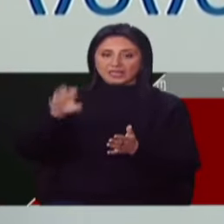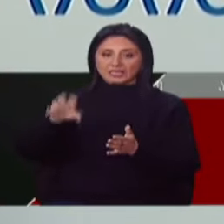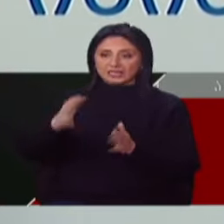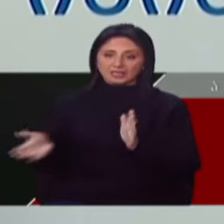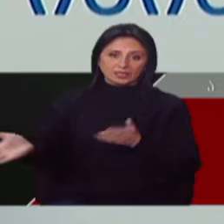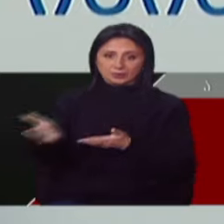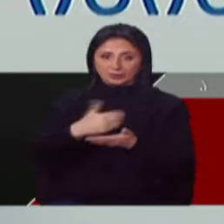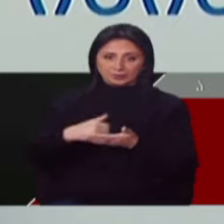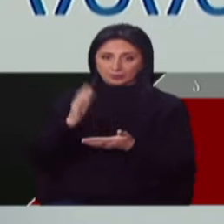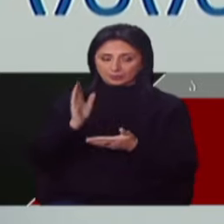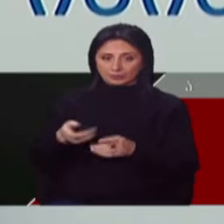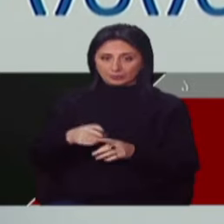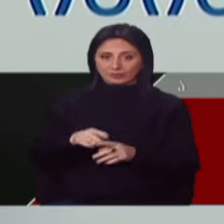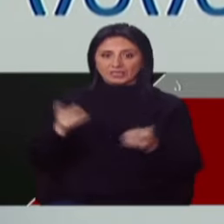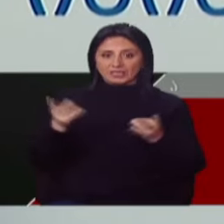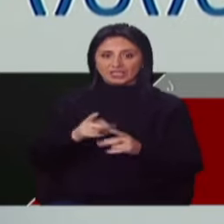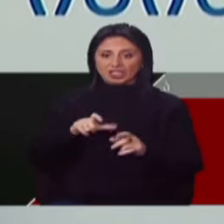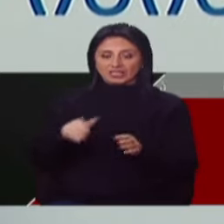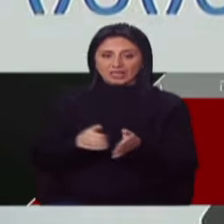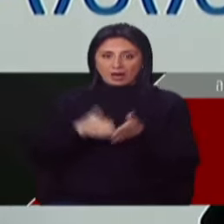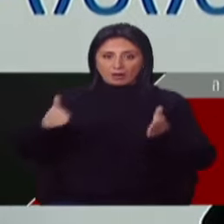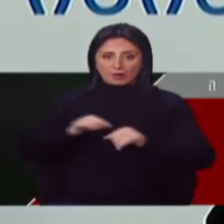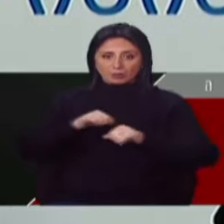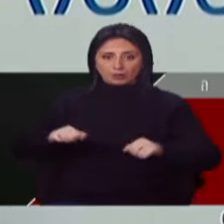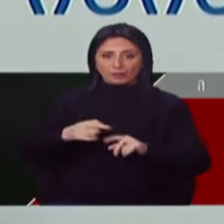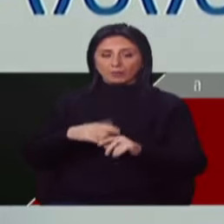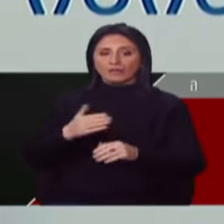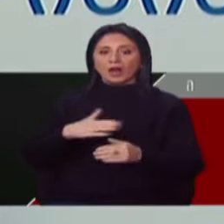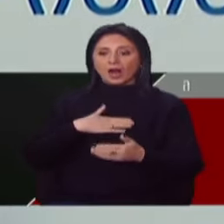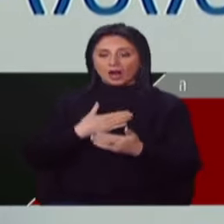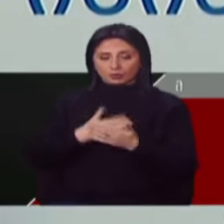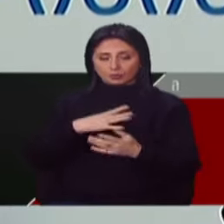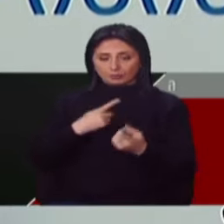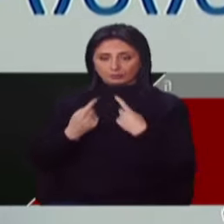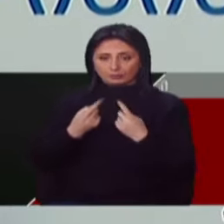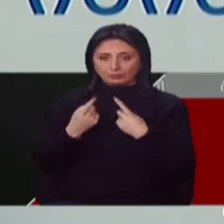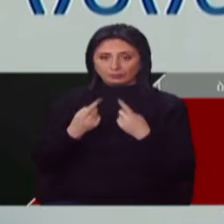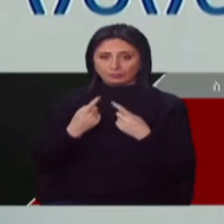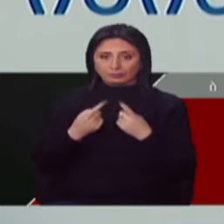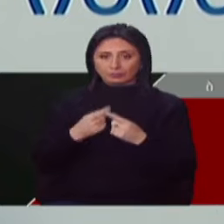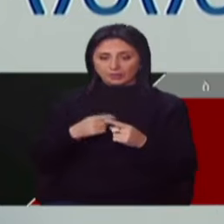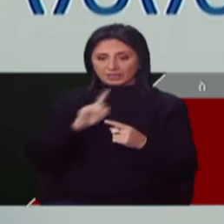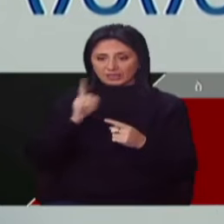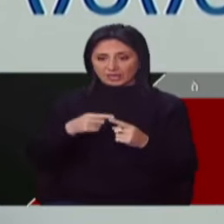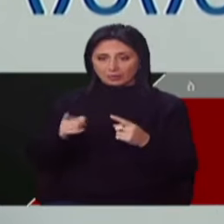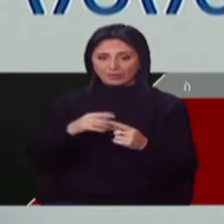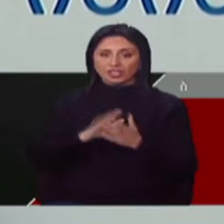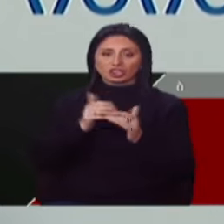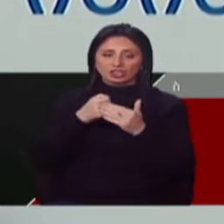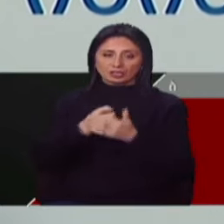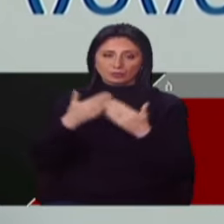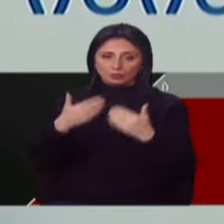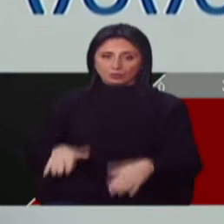სადგურების აღების პირობებში და საჭიროა გზის გაფართოება. ბოლო პერიოდში აქტიურად ვაწარმოეთ მოლაპარაკებები და შეთანხმებას